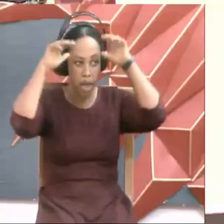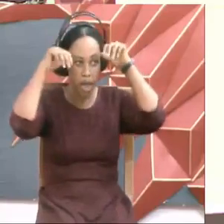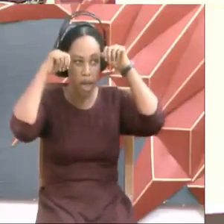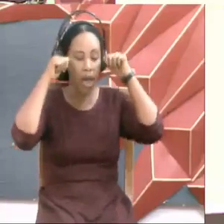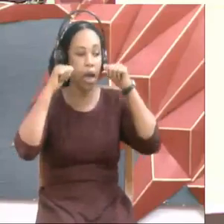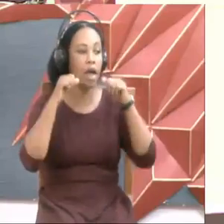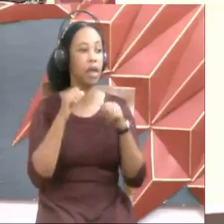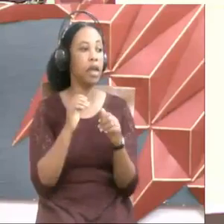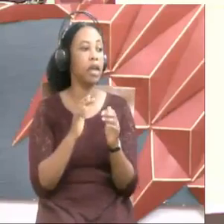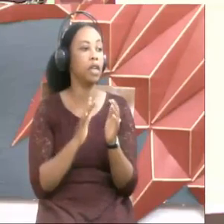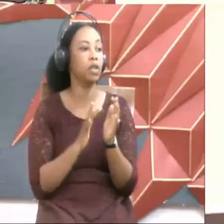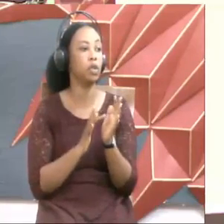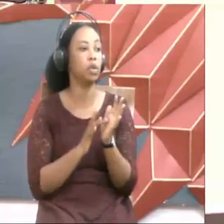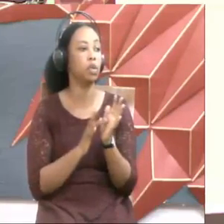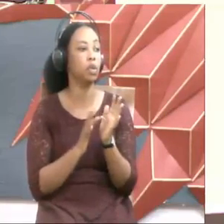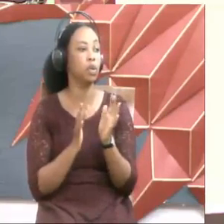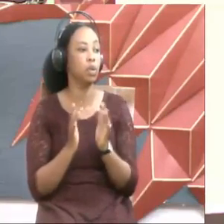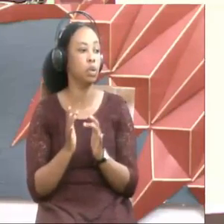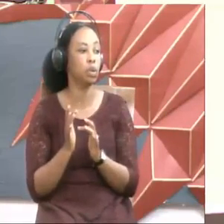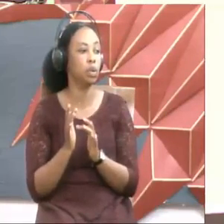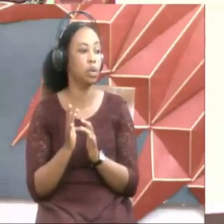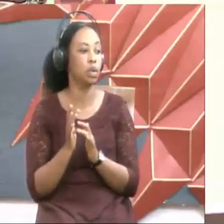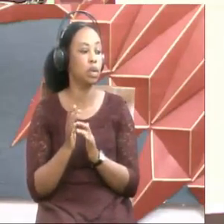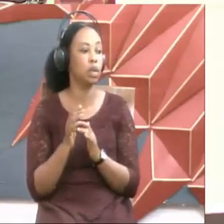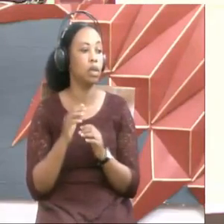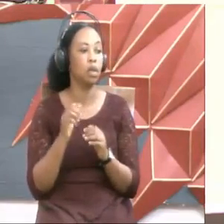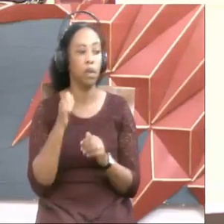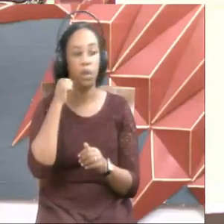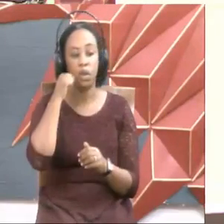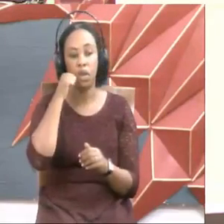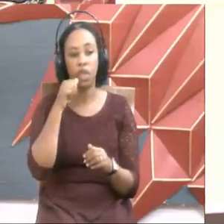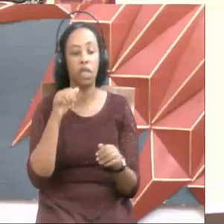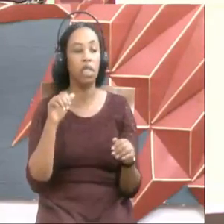ubinama a Yesu